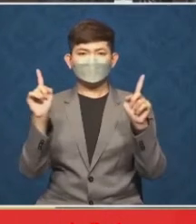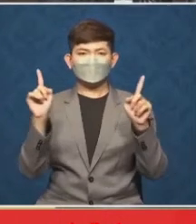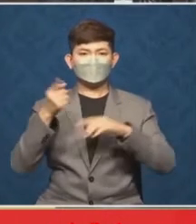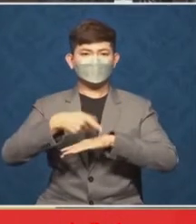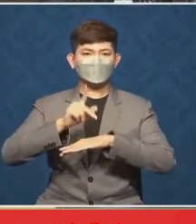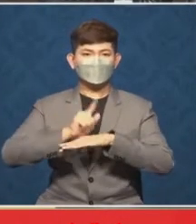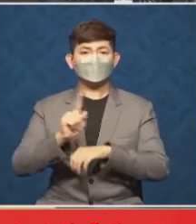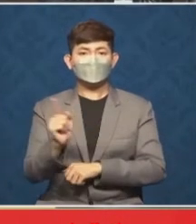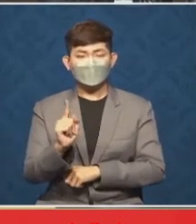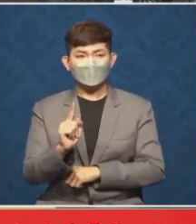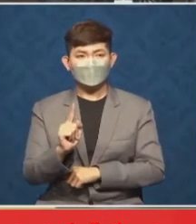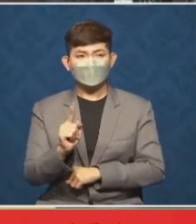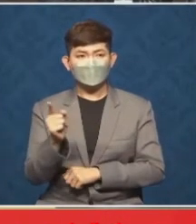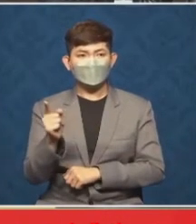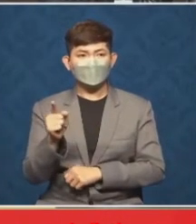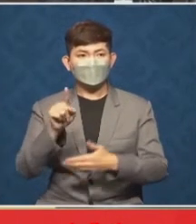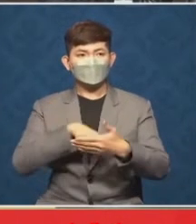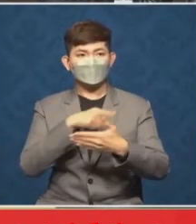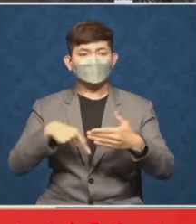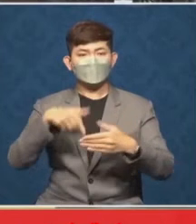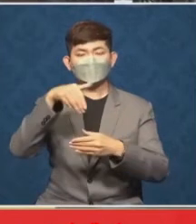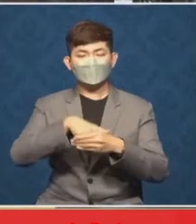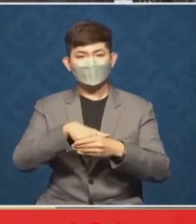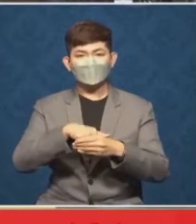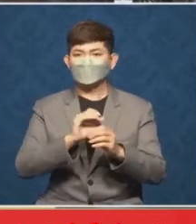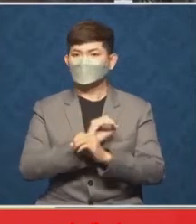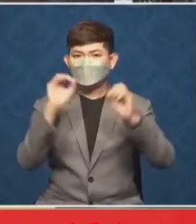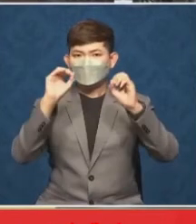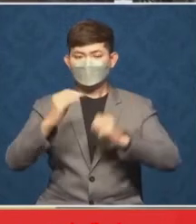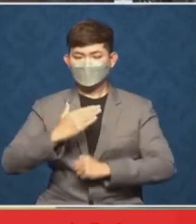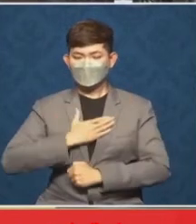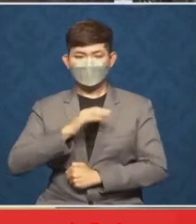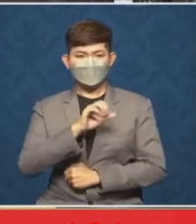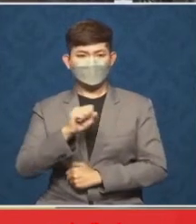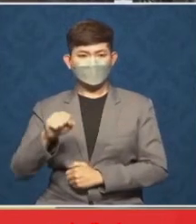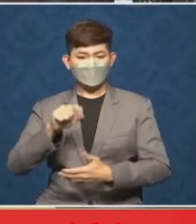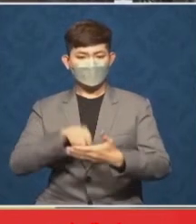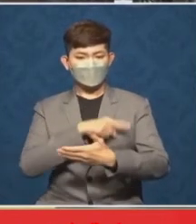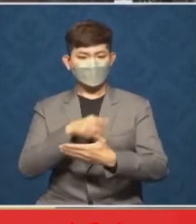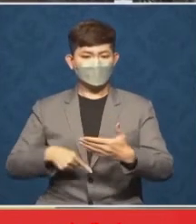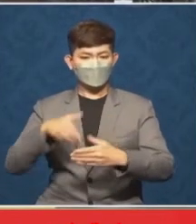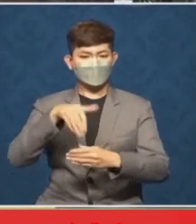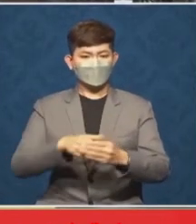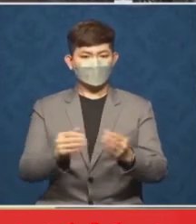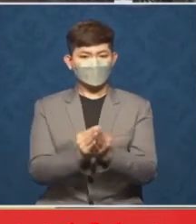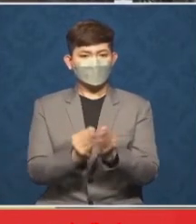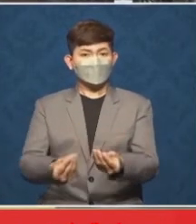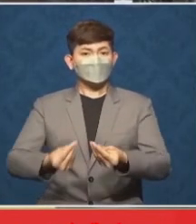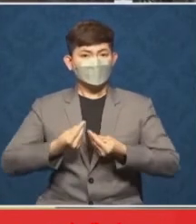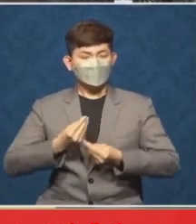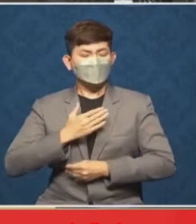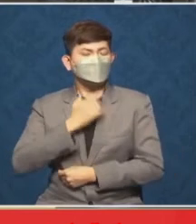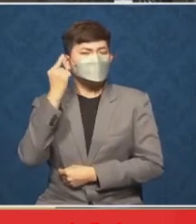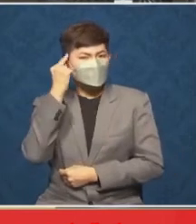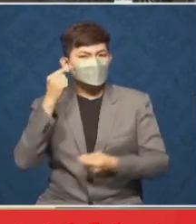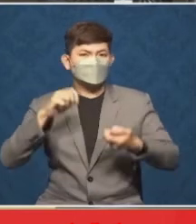านตรงที่ท่านไม่เคยเลือกตั้งผมเป็นสมาชิกที่มาจากการเลือกตั้งผมเข้าใจปัญหาครับ